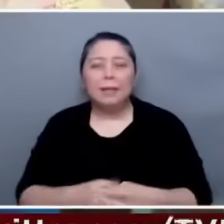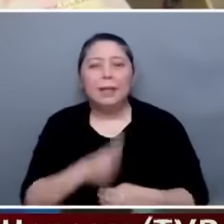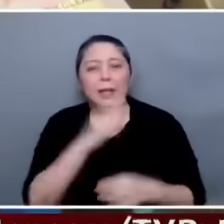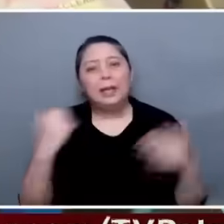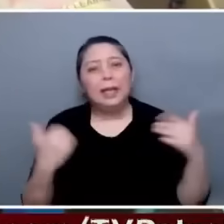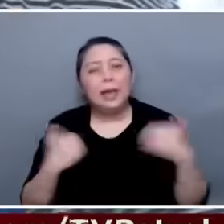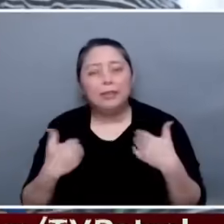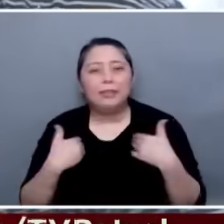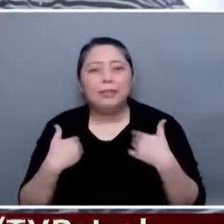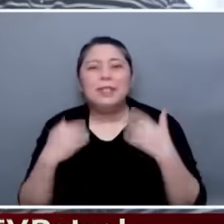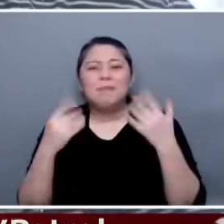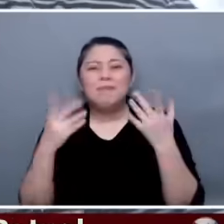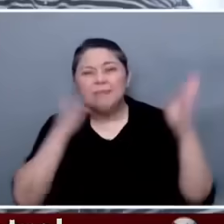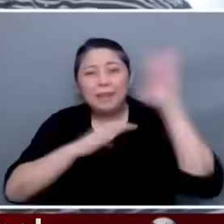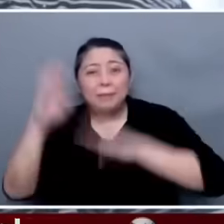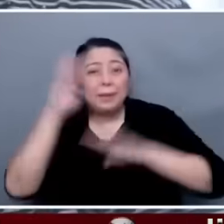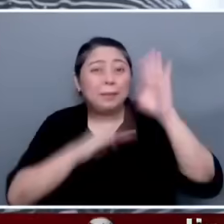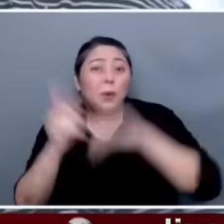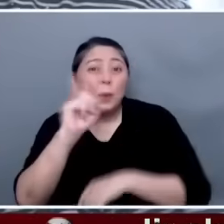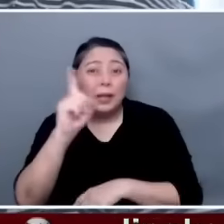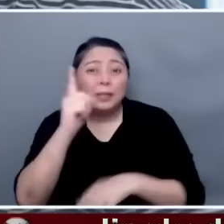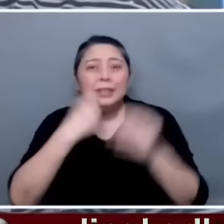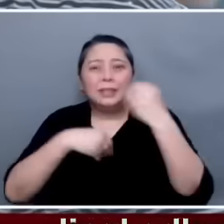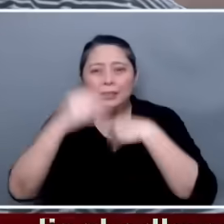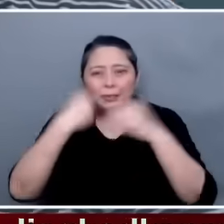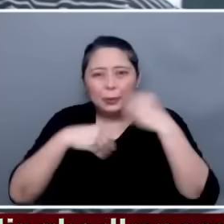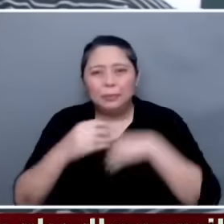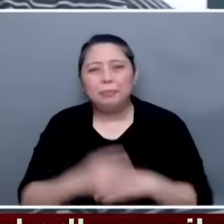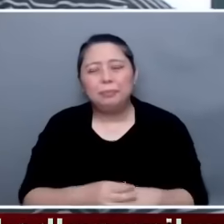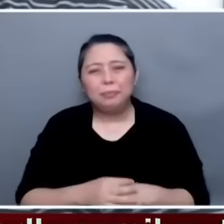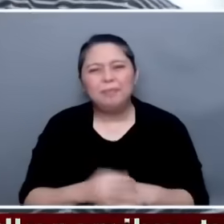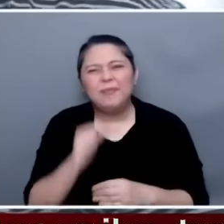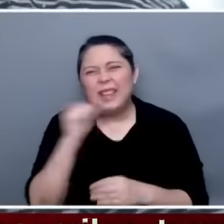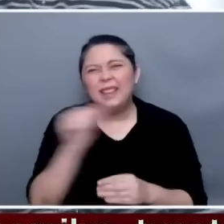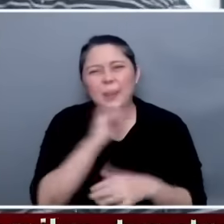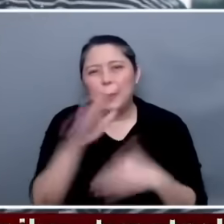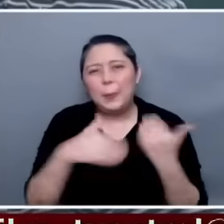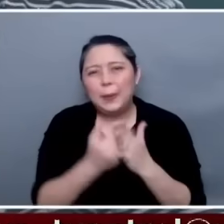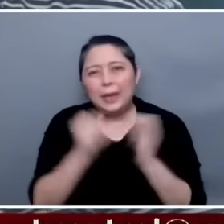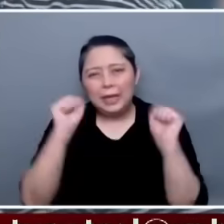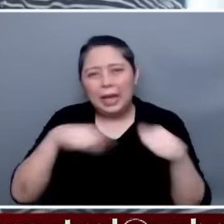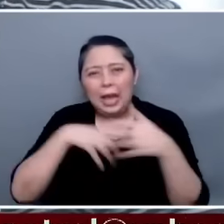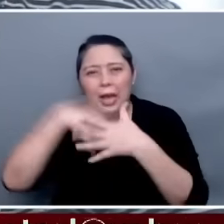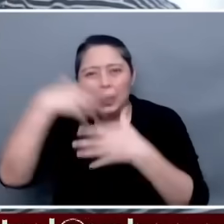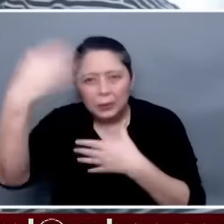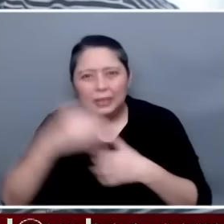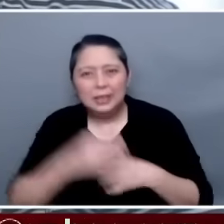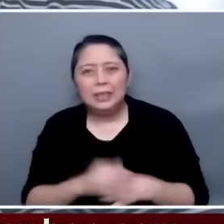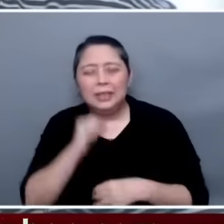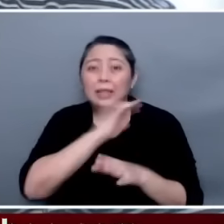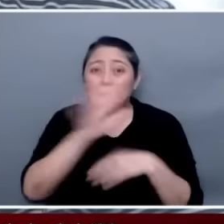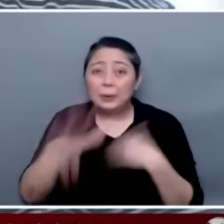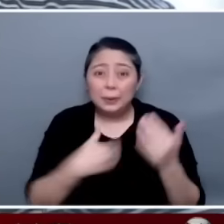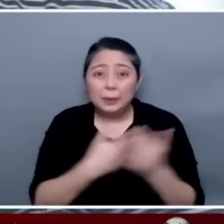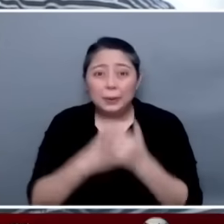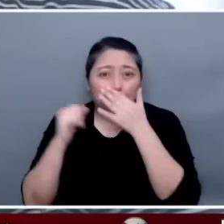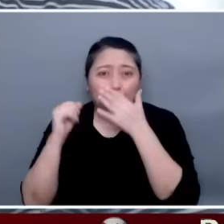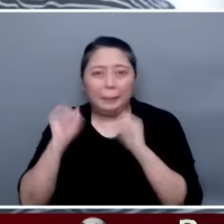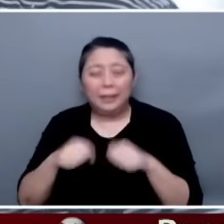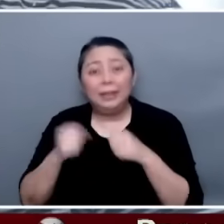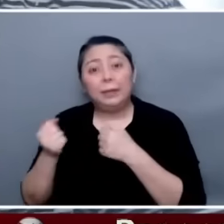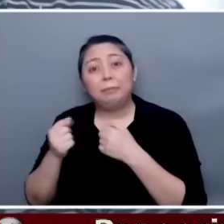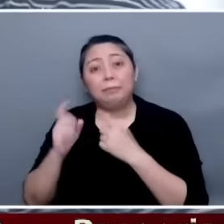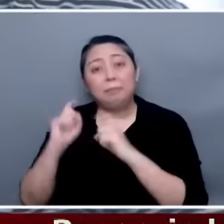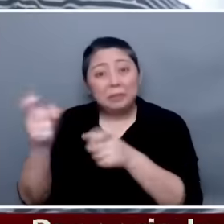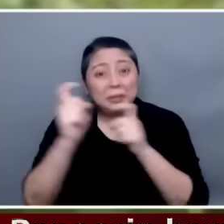papalabasin. Hindi naman lahat kayang bigyan. Eh talagang pipili lang kami na talagang alam namin nangangailangan